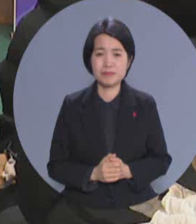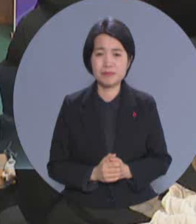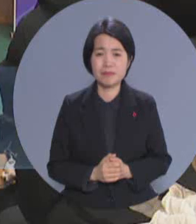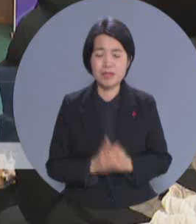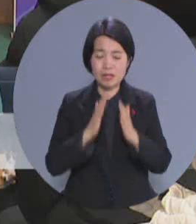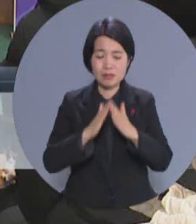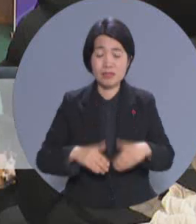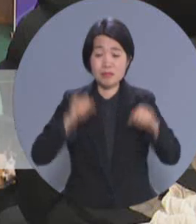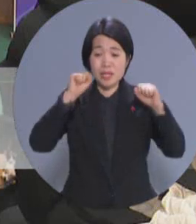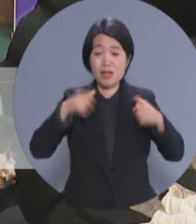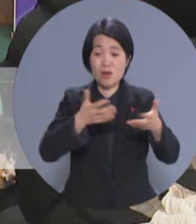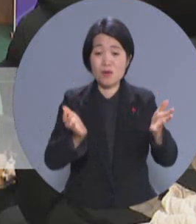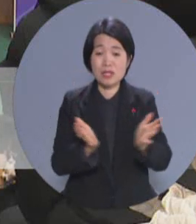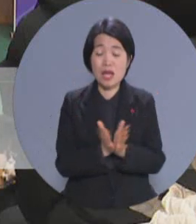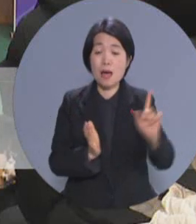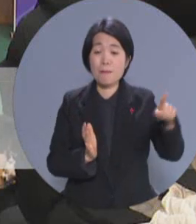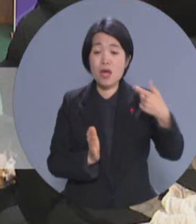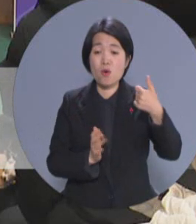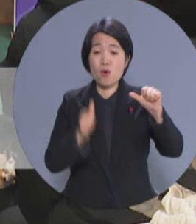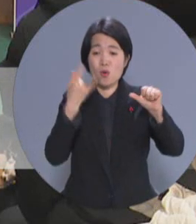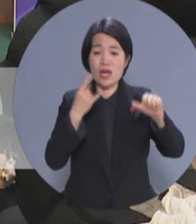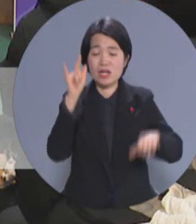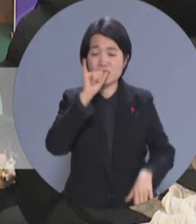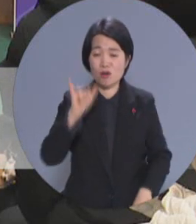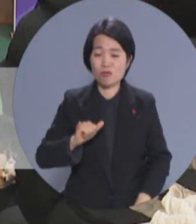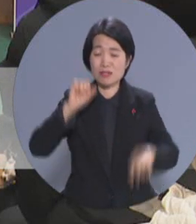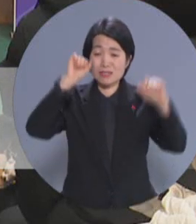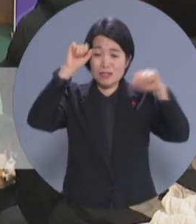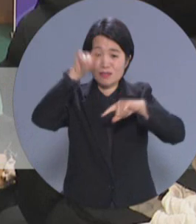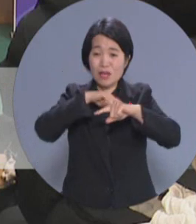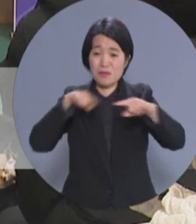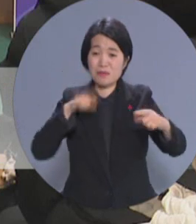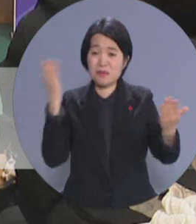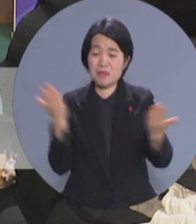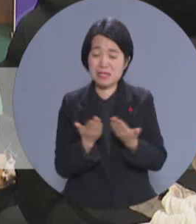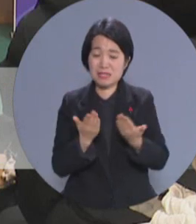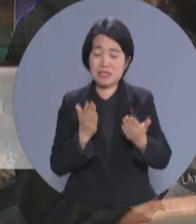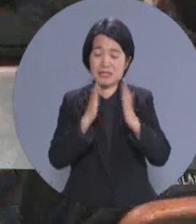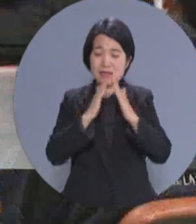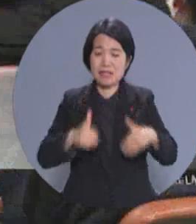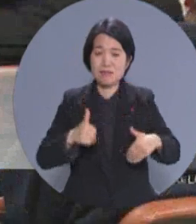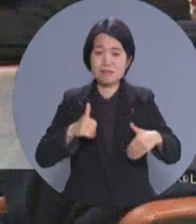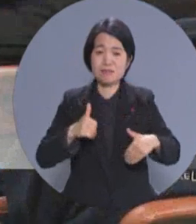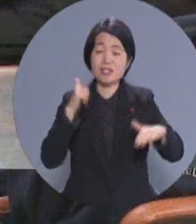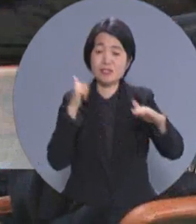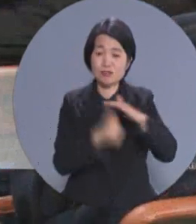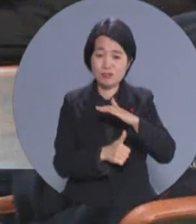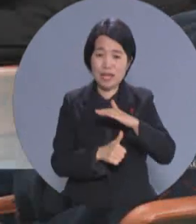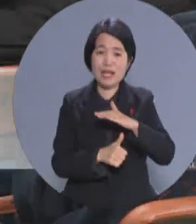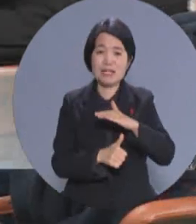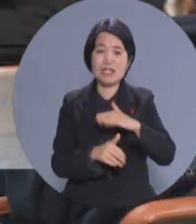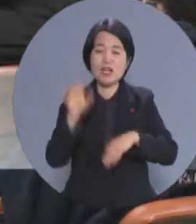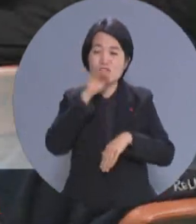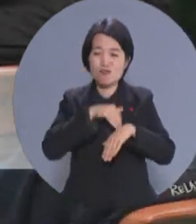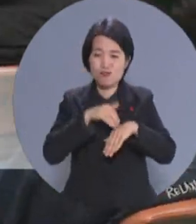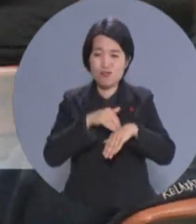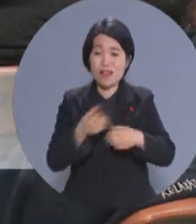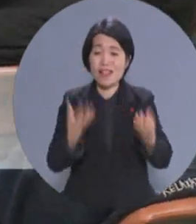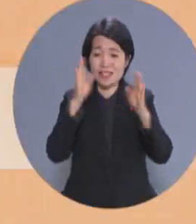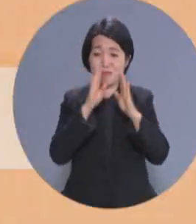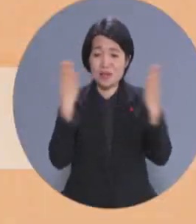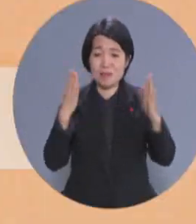전남 체육회는 제 105회 전국 체육대회를 대비한 전남 선수단 훈련 개시식 열었습니다